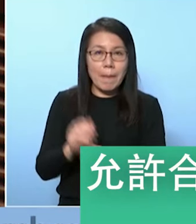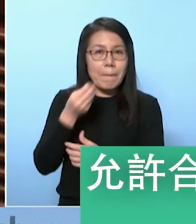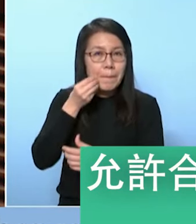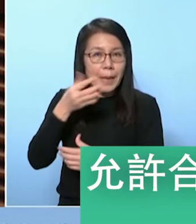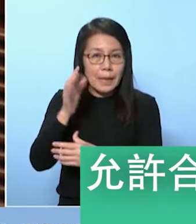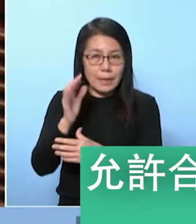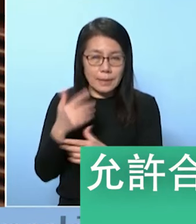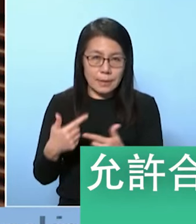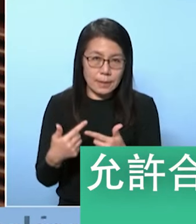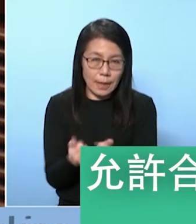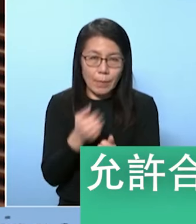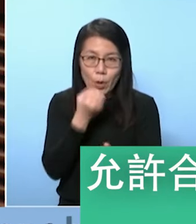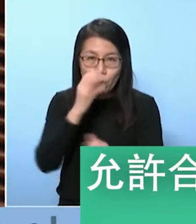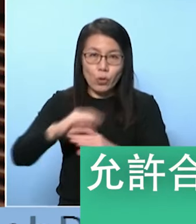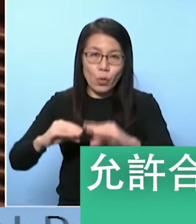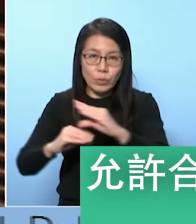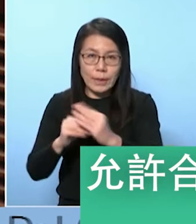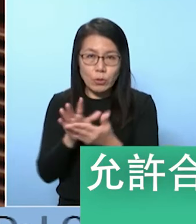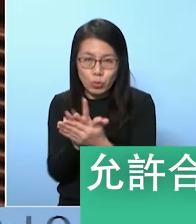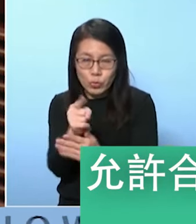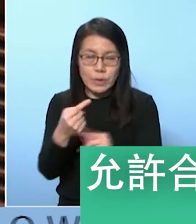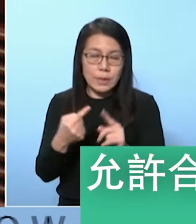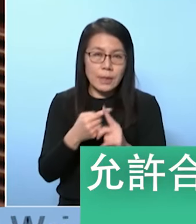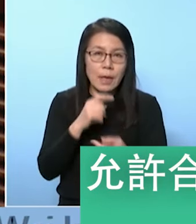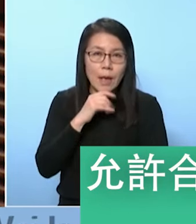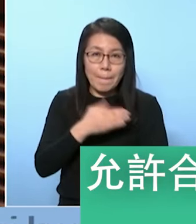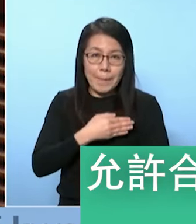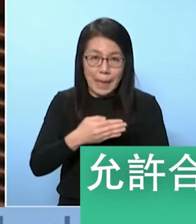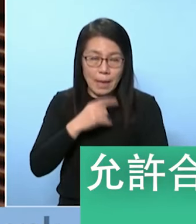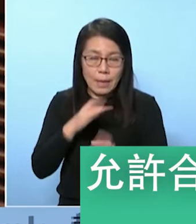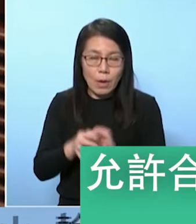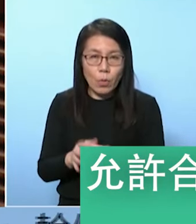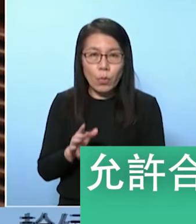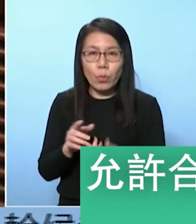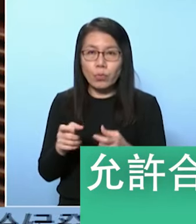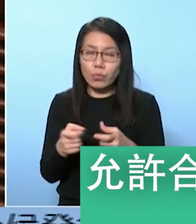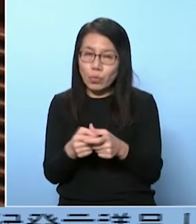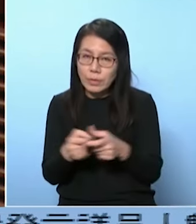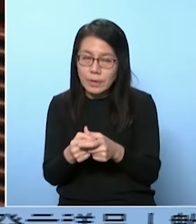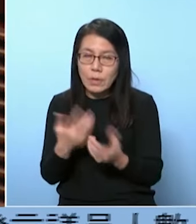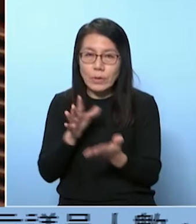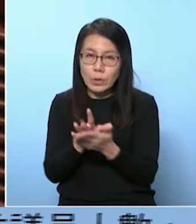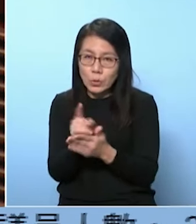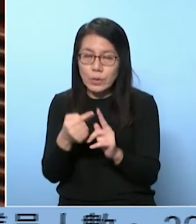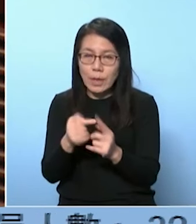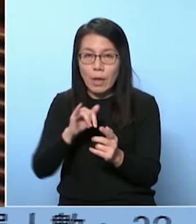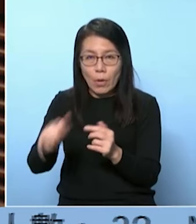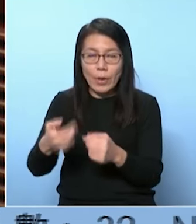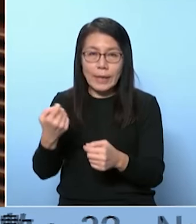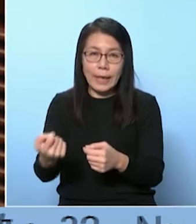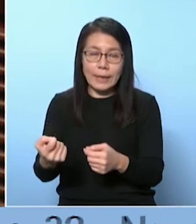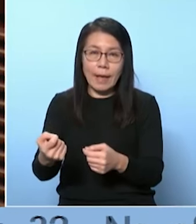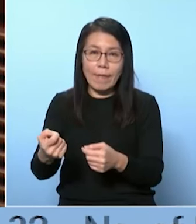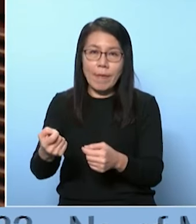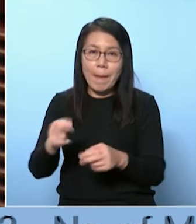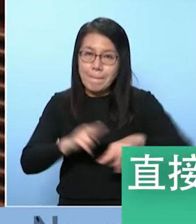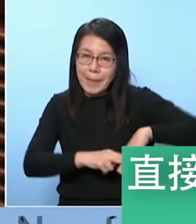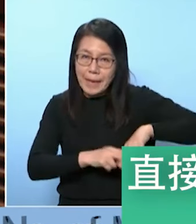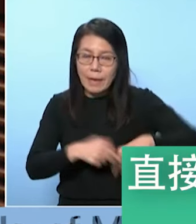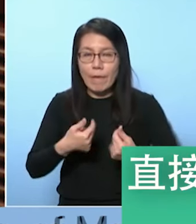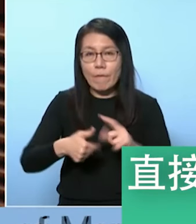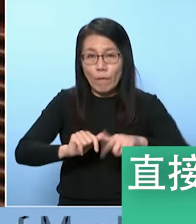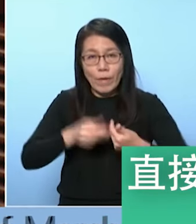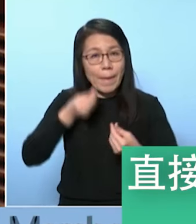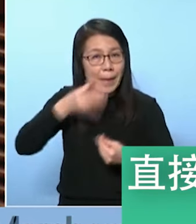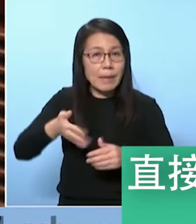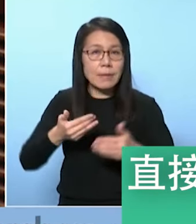資格的香港工程界等專業範疇的企業和專業人士，透過簡單的備案方式直接